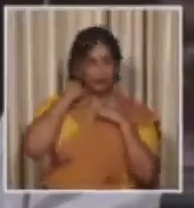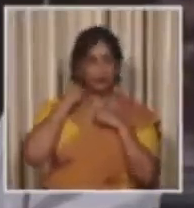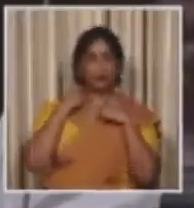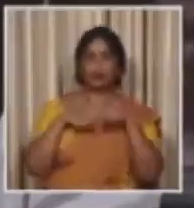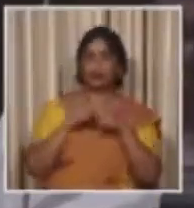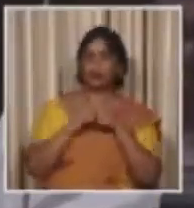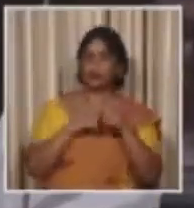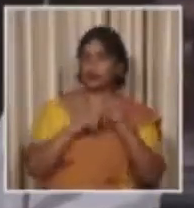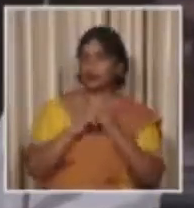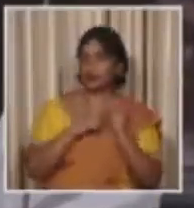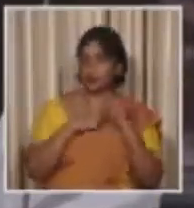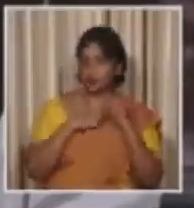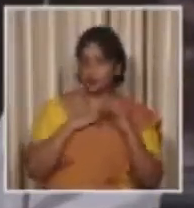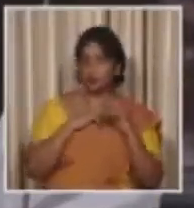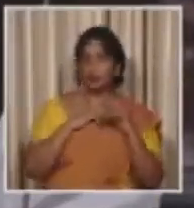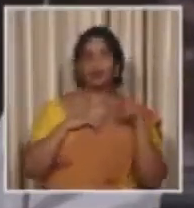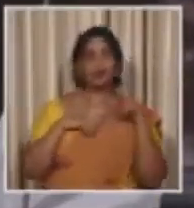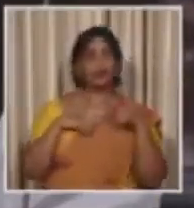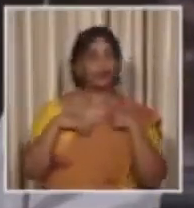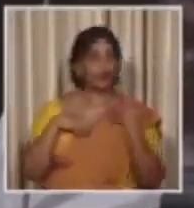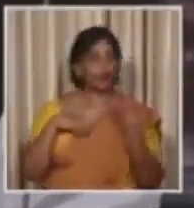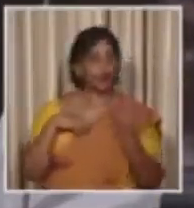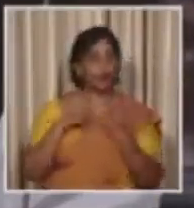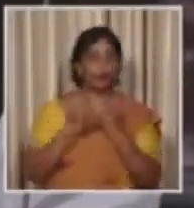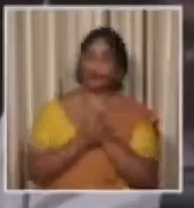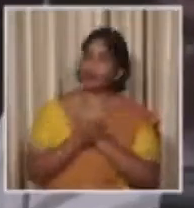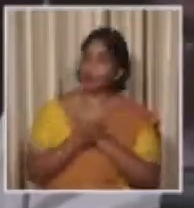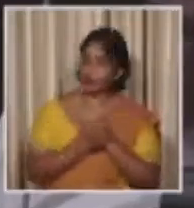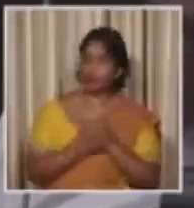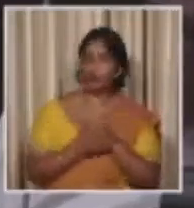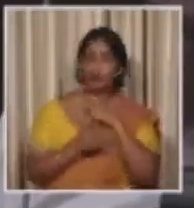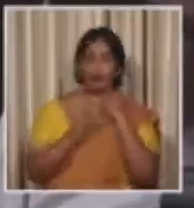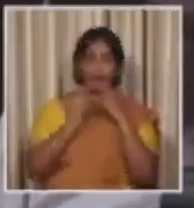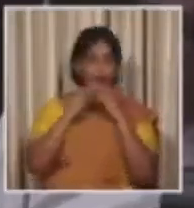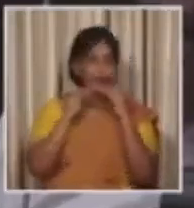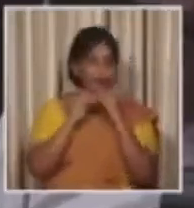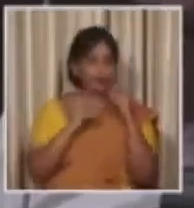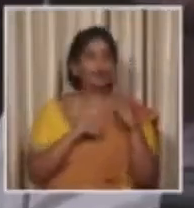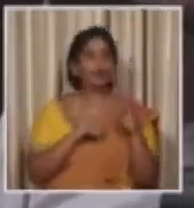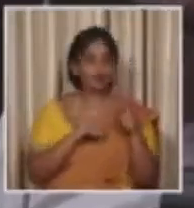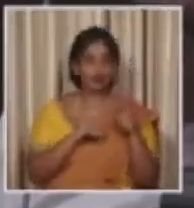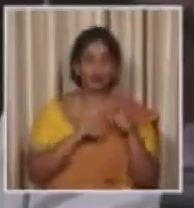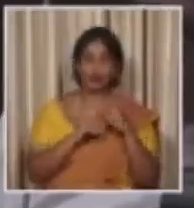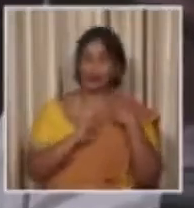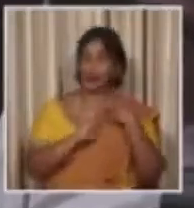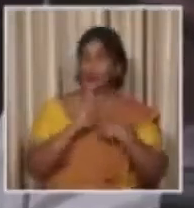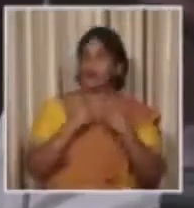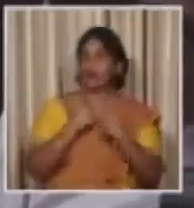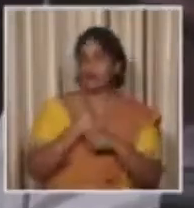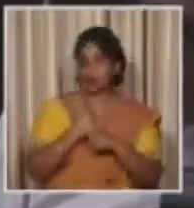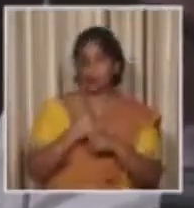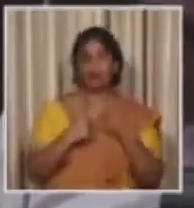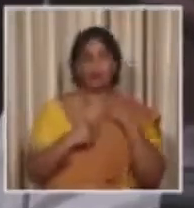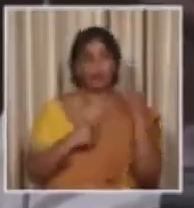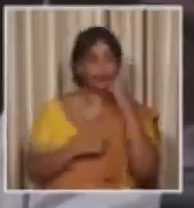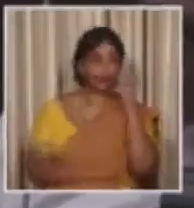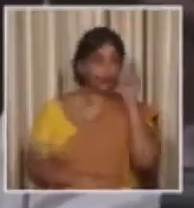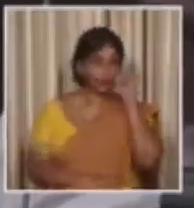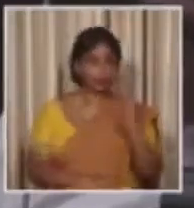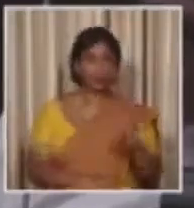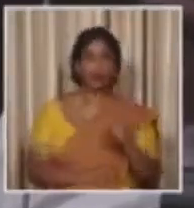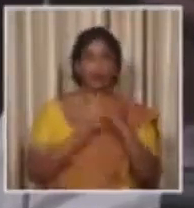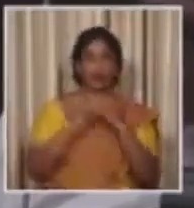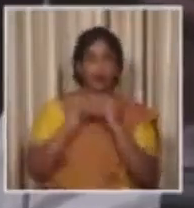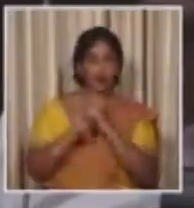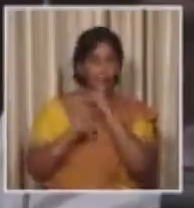විට ඒ වැඩපිළ ආරම්භ කළ තිබෙනවා. අපිට අවශ්‍ය සියලුම රතුළුණු ටික මේ රටේ නිෂ්පාදනය කරගන්න. අපි මුලින්ම මේක දැකලා මේ බීලූණු වල